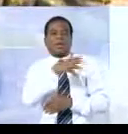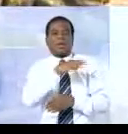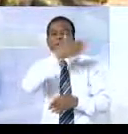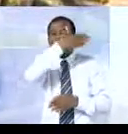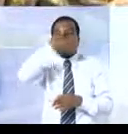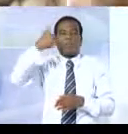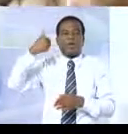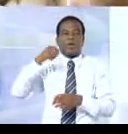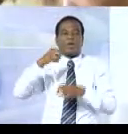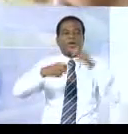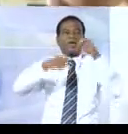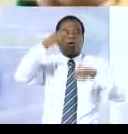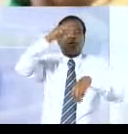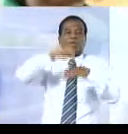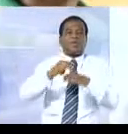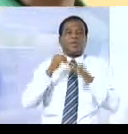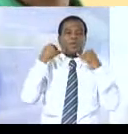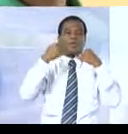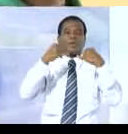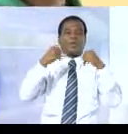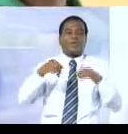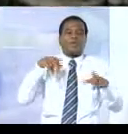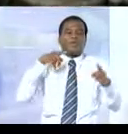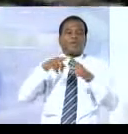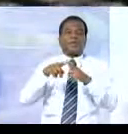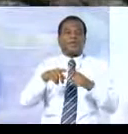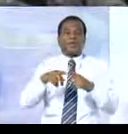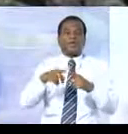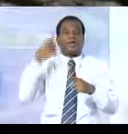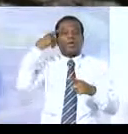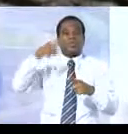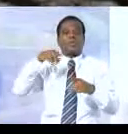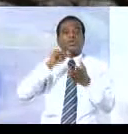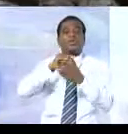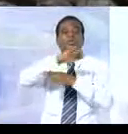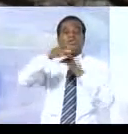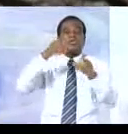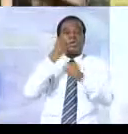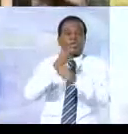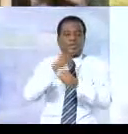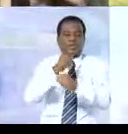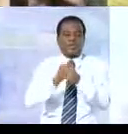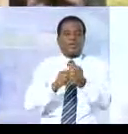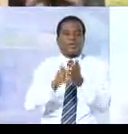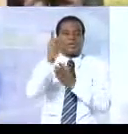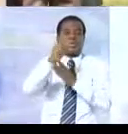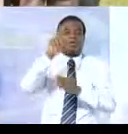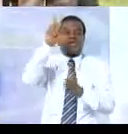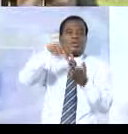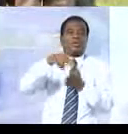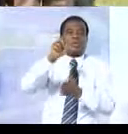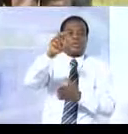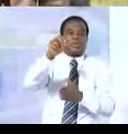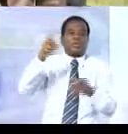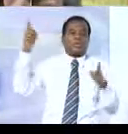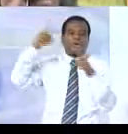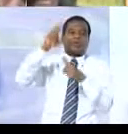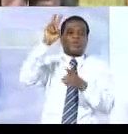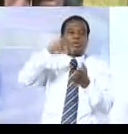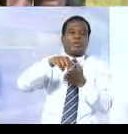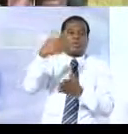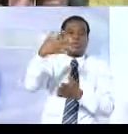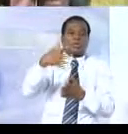valorisation industrielle des ressources forestières. Pour la réalisation de ce plan stratégique 2012-2015, la